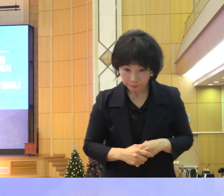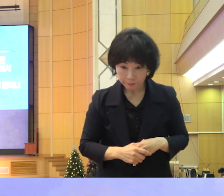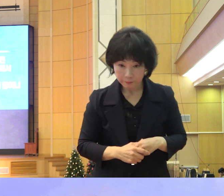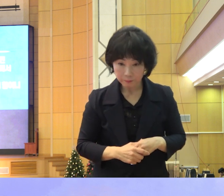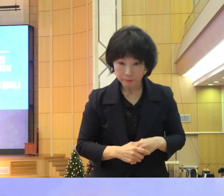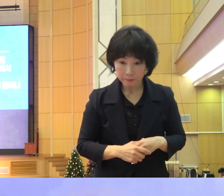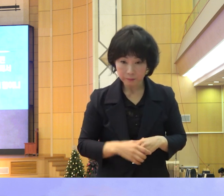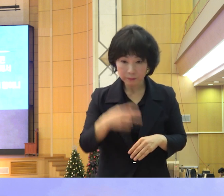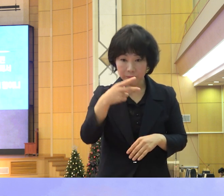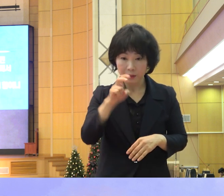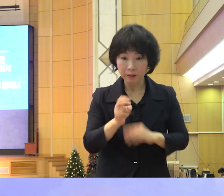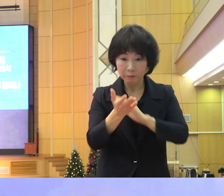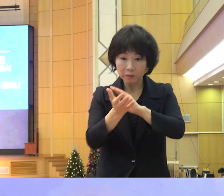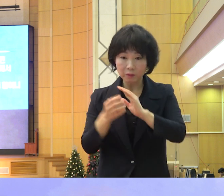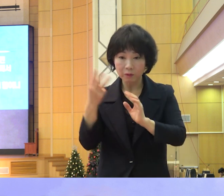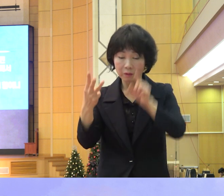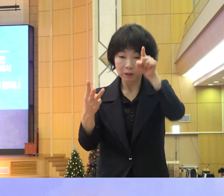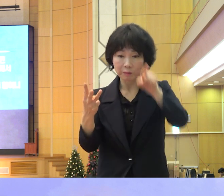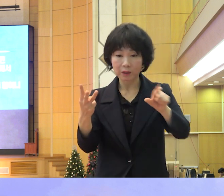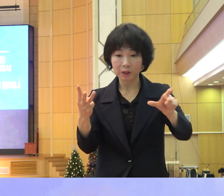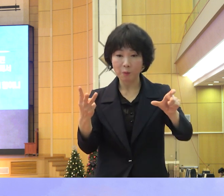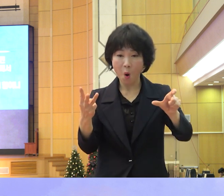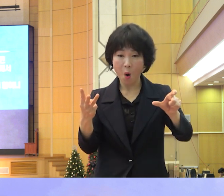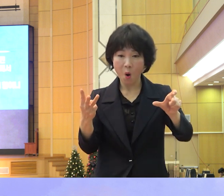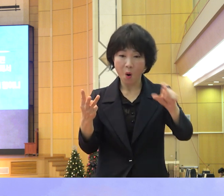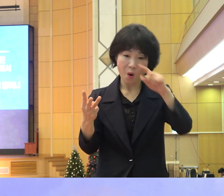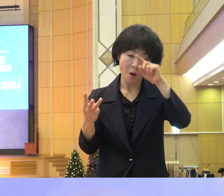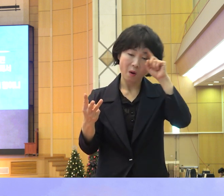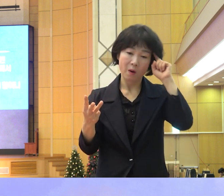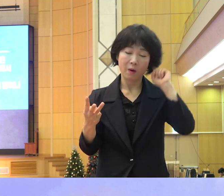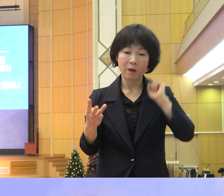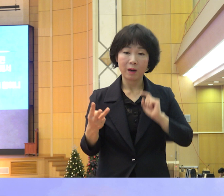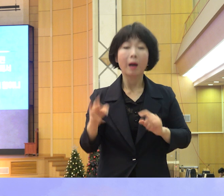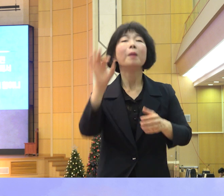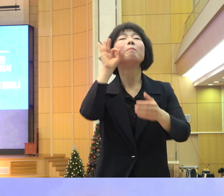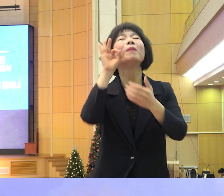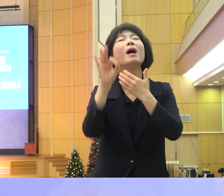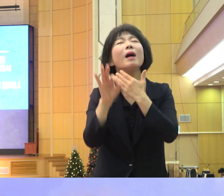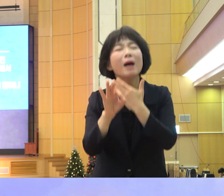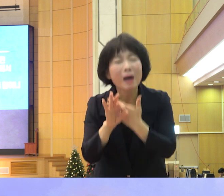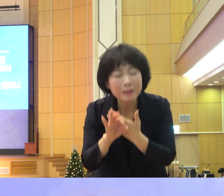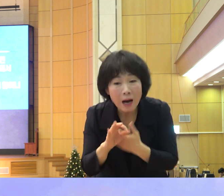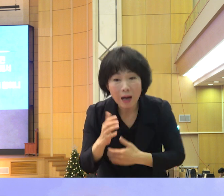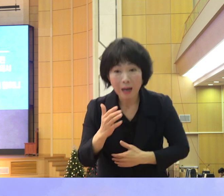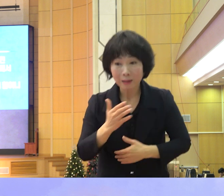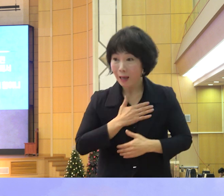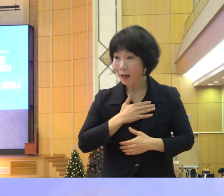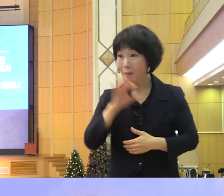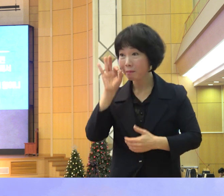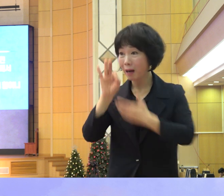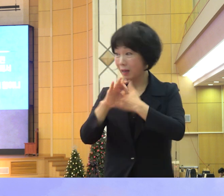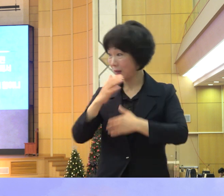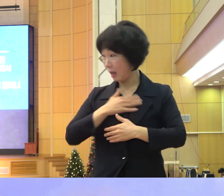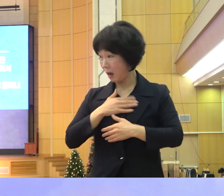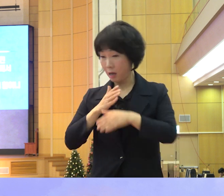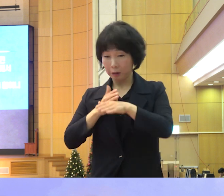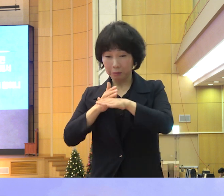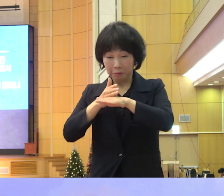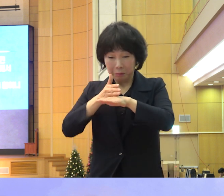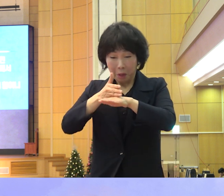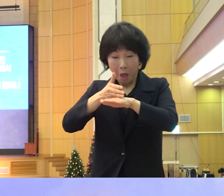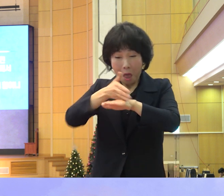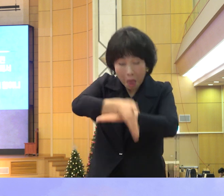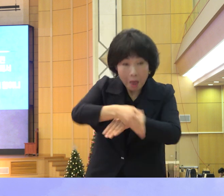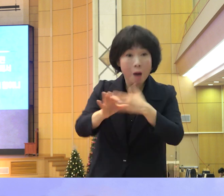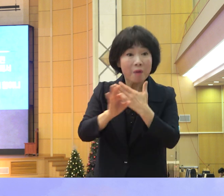디모데전서 3장 15절 보니까 338페이지 보니까 만일 내가 지체하면 너로